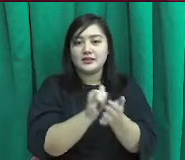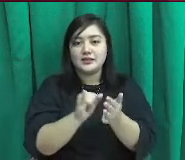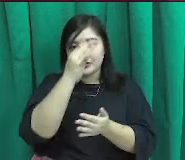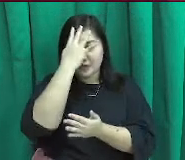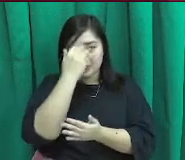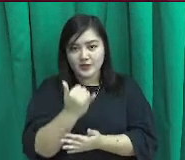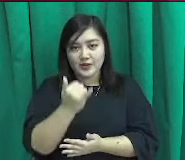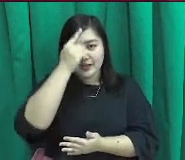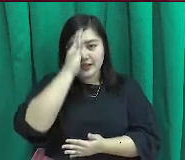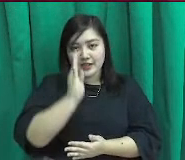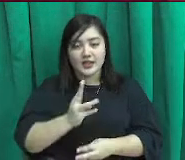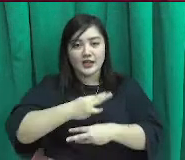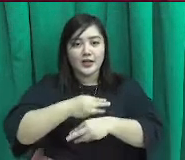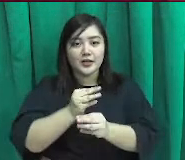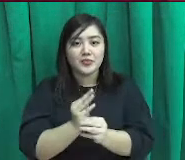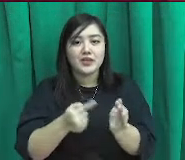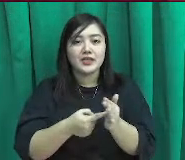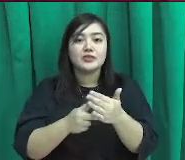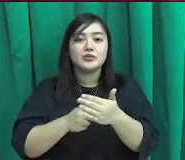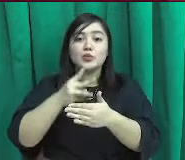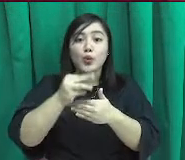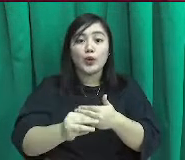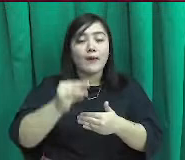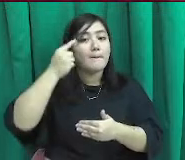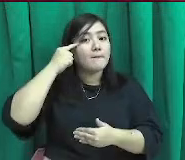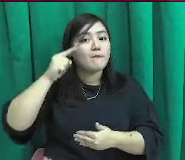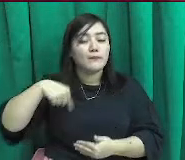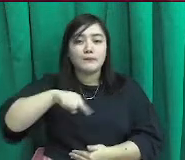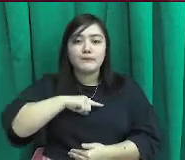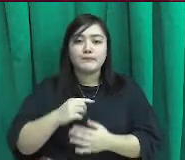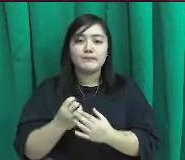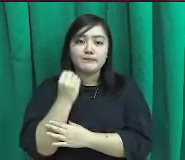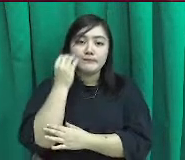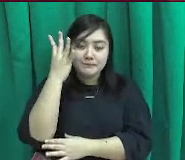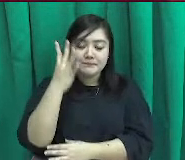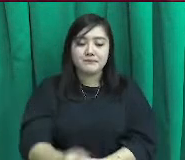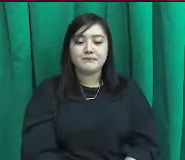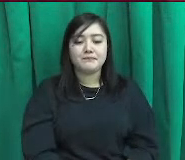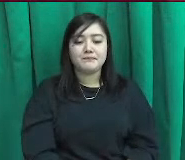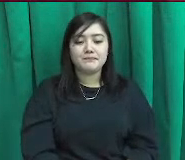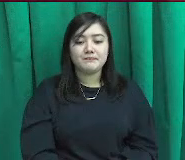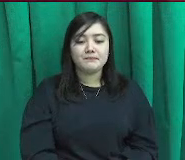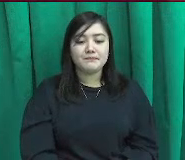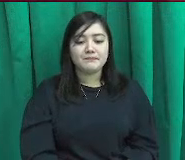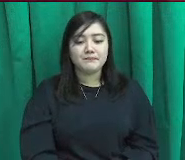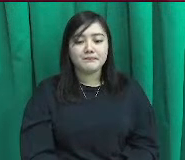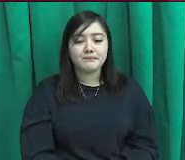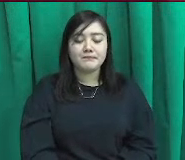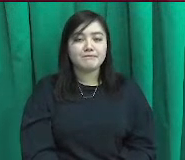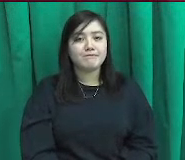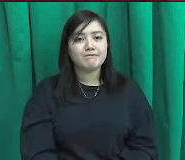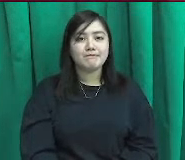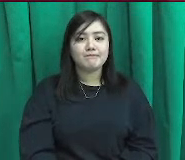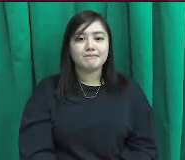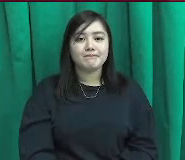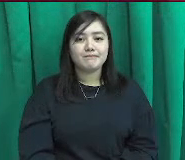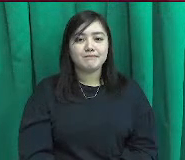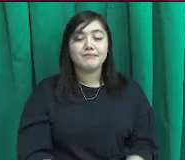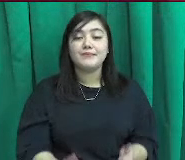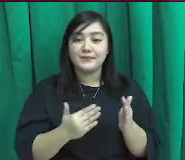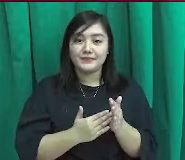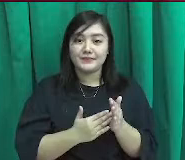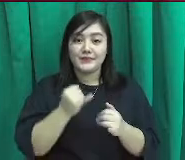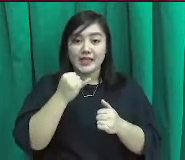programang ito para lahat tayo lumago. Now, here's the point. Ito po yung question ko, Sir Dennis. Para ito yung pinaka-last na ating